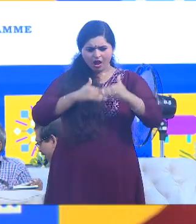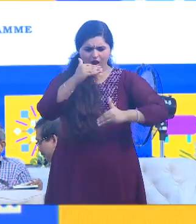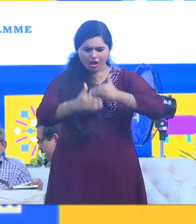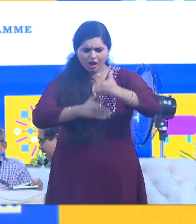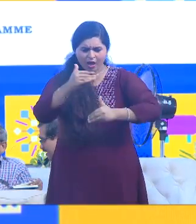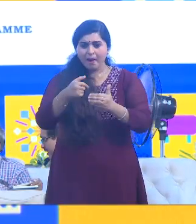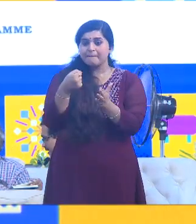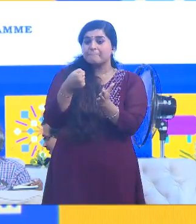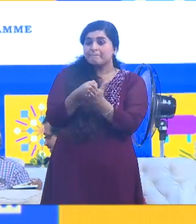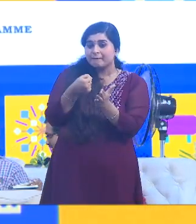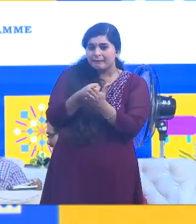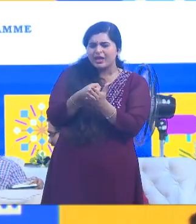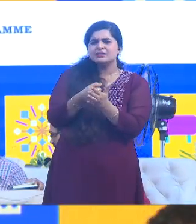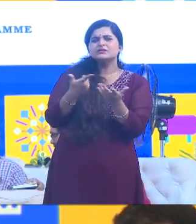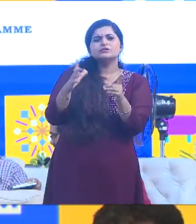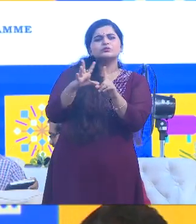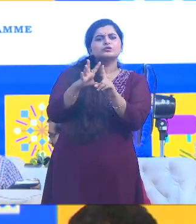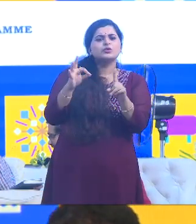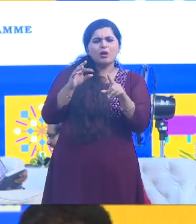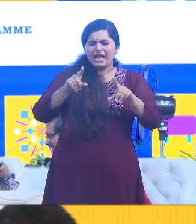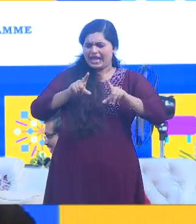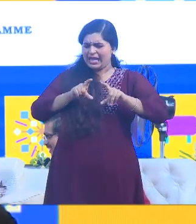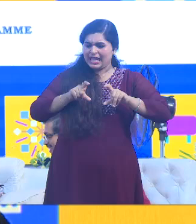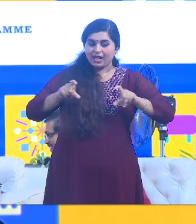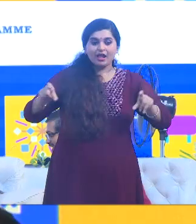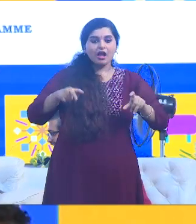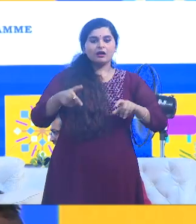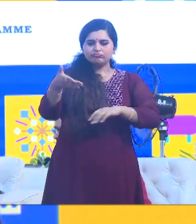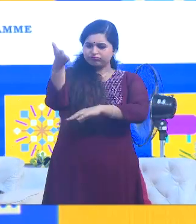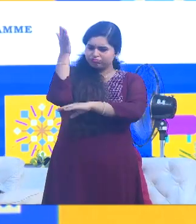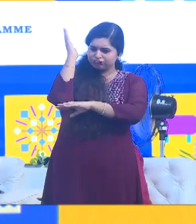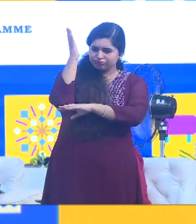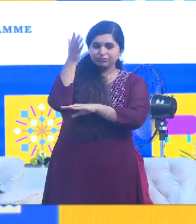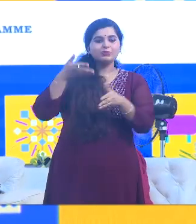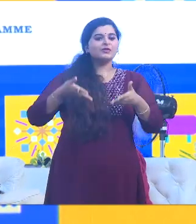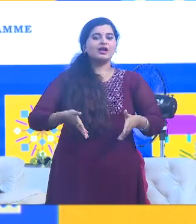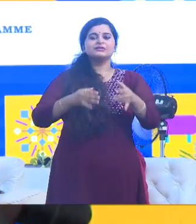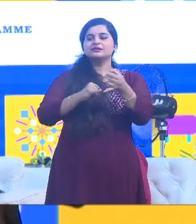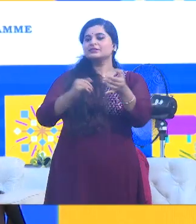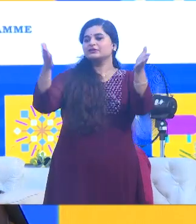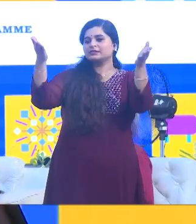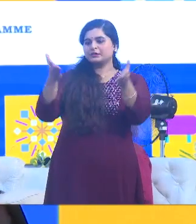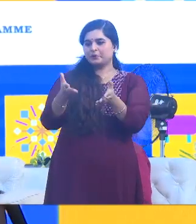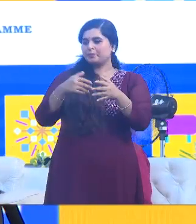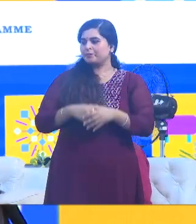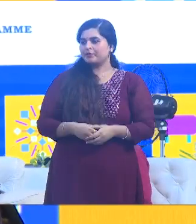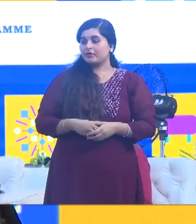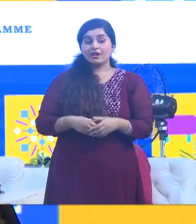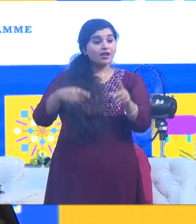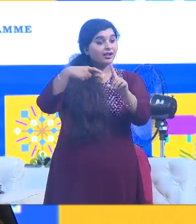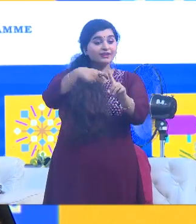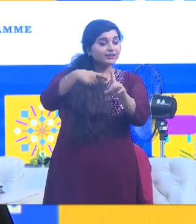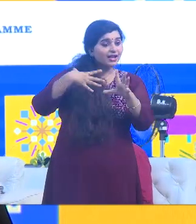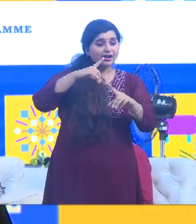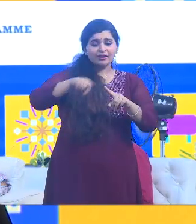വേണ്ടിയിട്ടും സമീപനത്തിന് വേണ്ടിയിട്ടുമുള്ള വ്യക്തമായ അഭിപ്രായങ്ങൾക്ക് വേണ്ടിയാണ് ഇന്ന് നാം ഈ പരിപാടി സംഘടിപ്പിച്ചിരിക്കുന്നത്. കേരളത്തെപ്പറ്റി പറയുമ്പോൾ